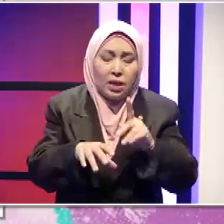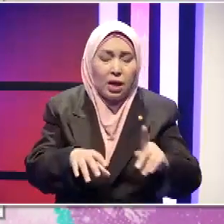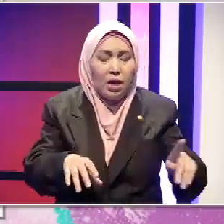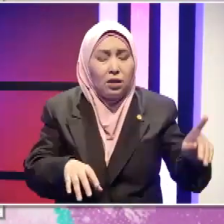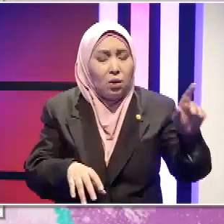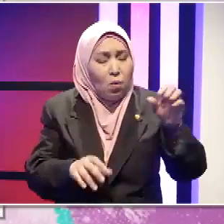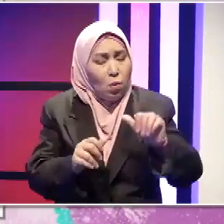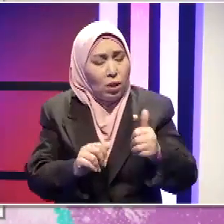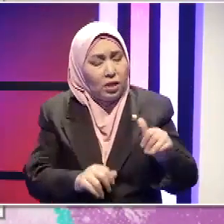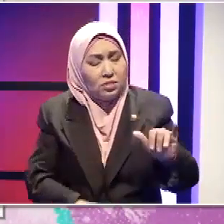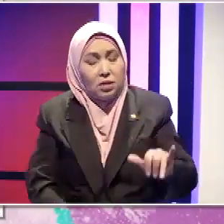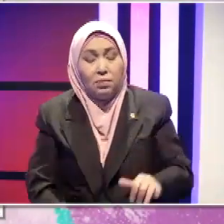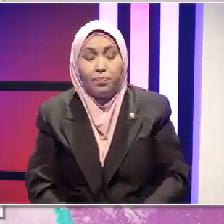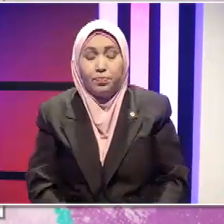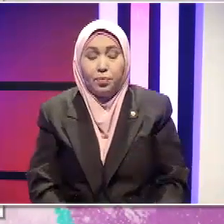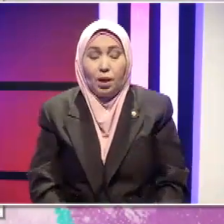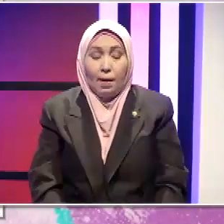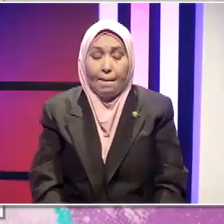lime uh